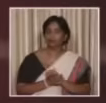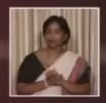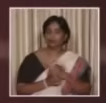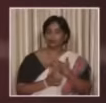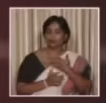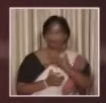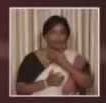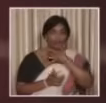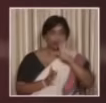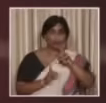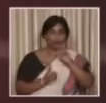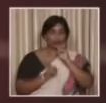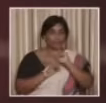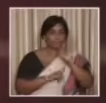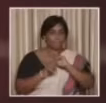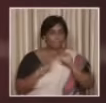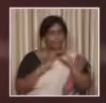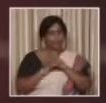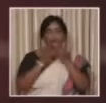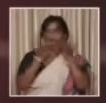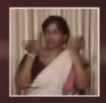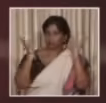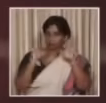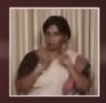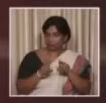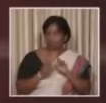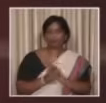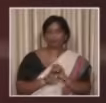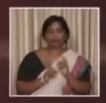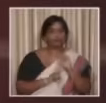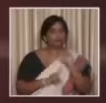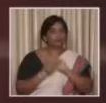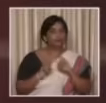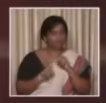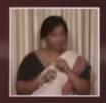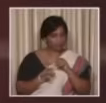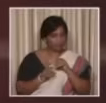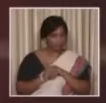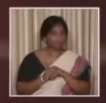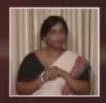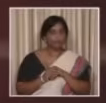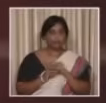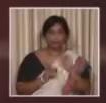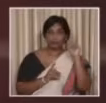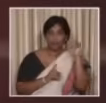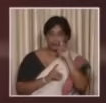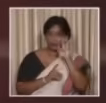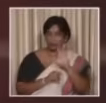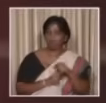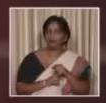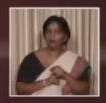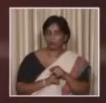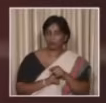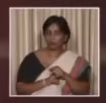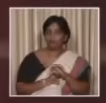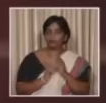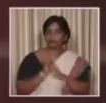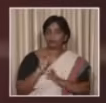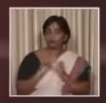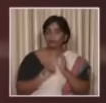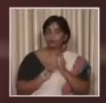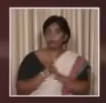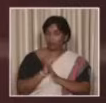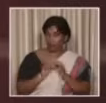වෙස්ට්මිනිස්ටර් කමිටියන හැම පාර්ලිමේන්තුවකමත් තියෙනවා. පාර්ලිමේන්තුවරු පාර්ලිමේන්තුවක පළවෙනි දේ තමයි